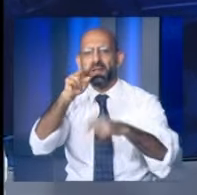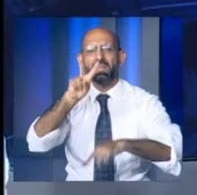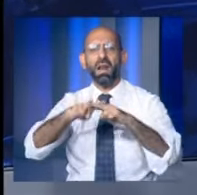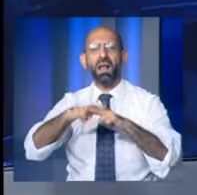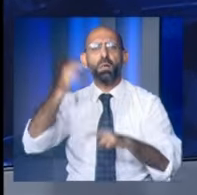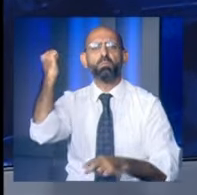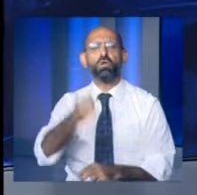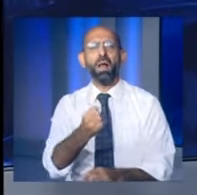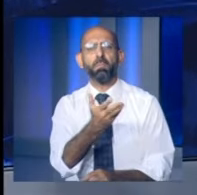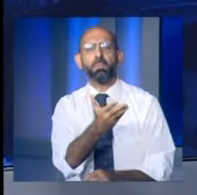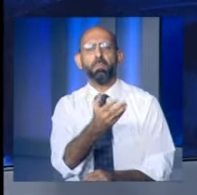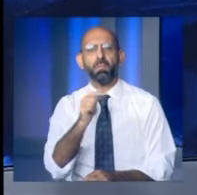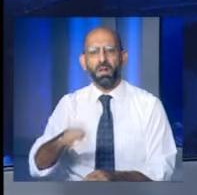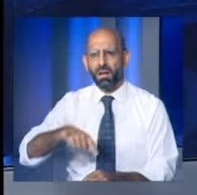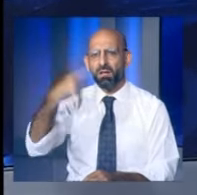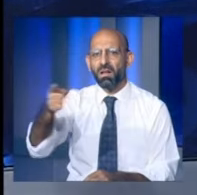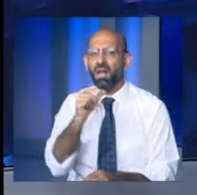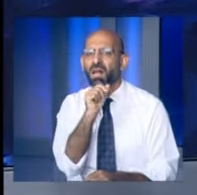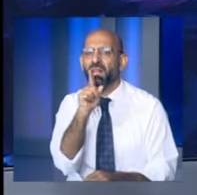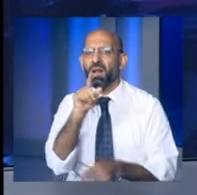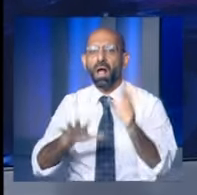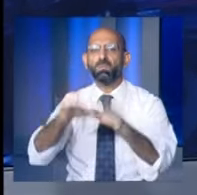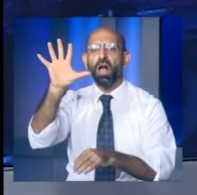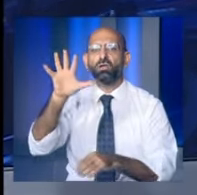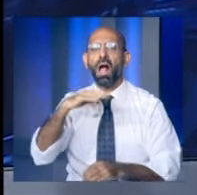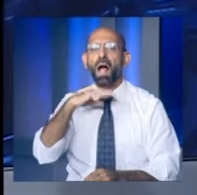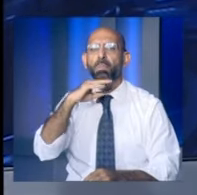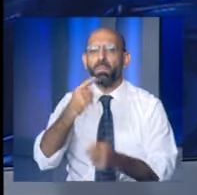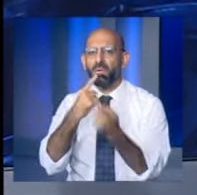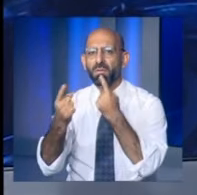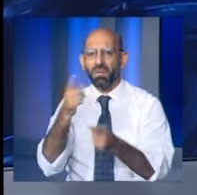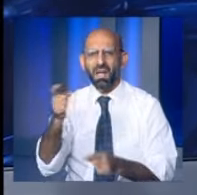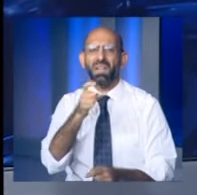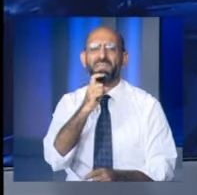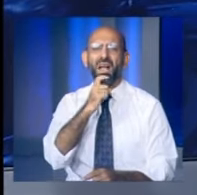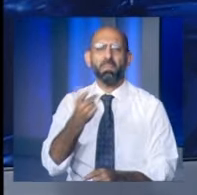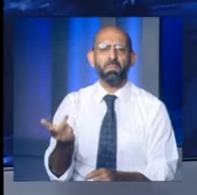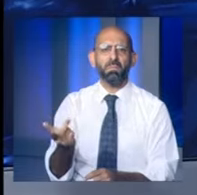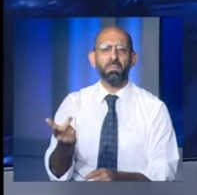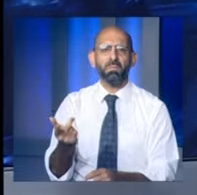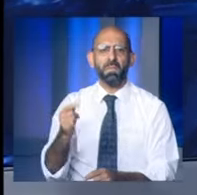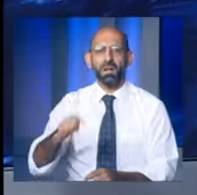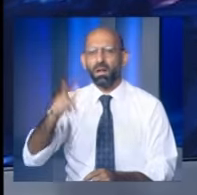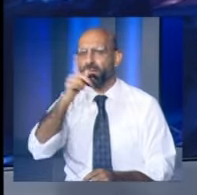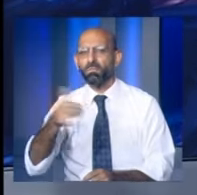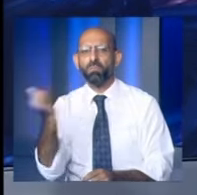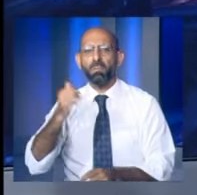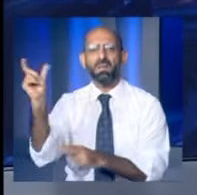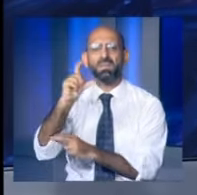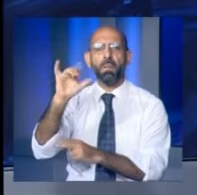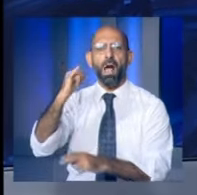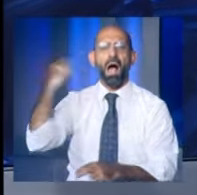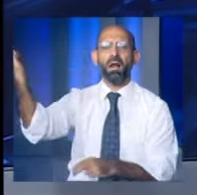القاتلة، ووصف مفاوضات الدوحة 15 آب بالكذب والخداع. الشيخ علي الخطيب أدان ودعا الدول